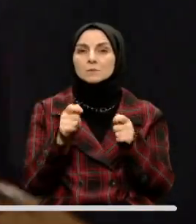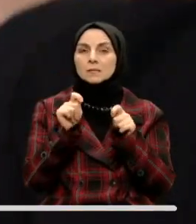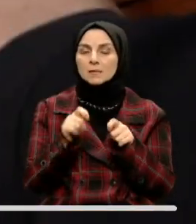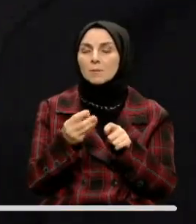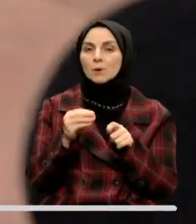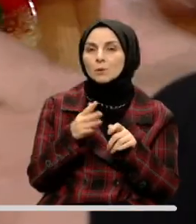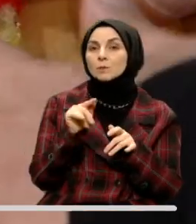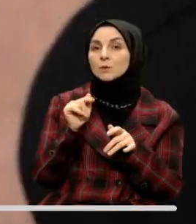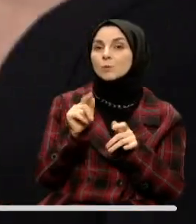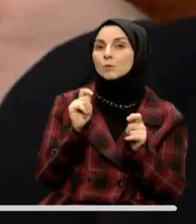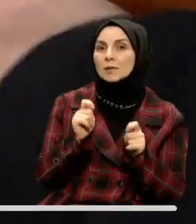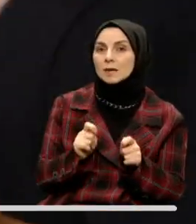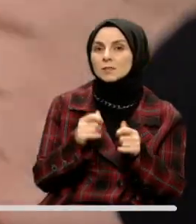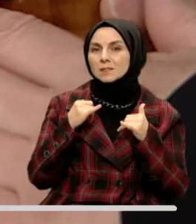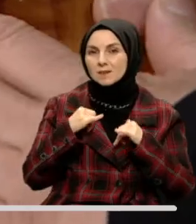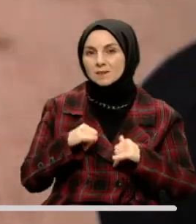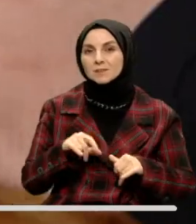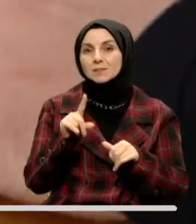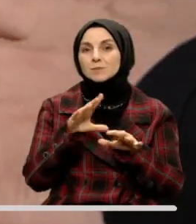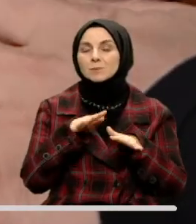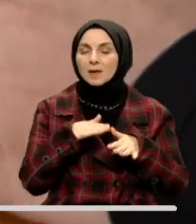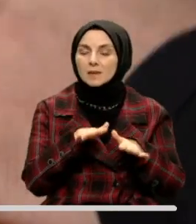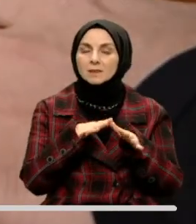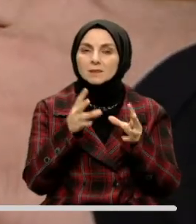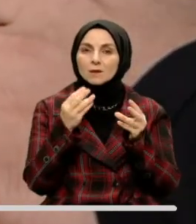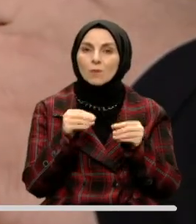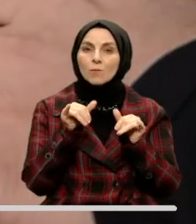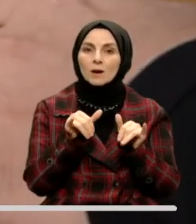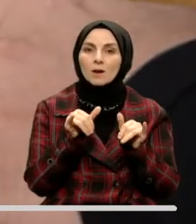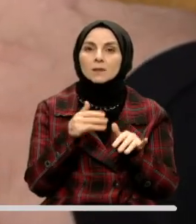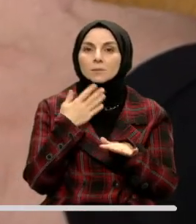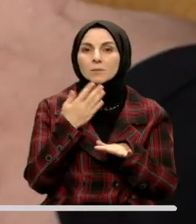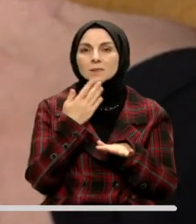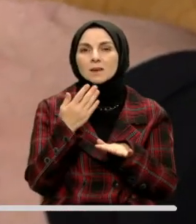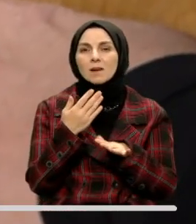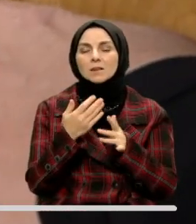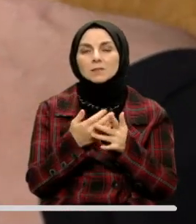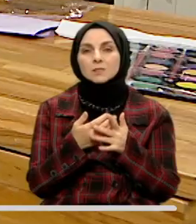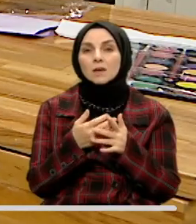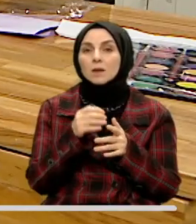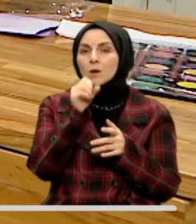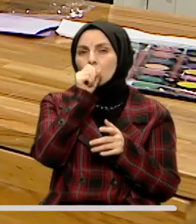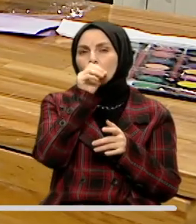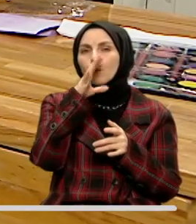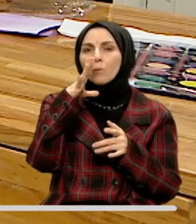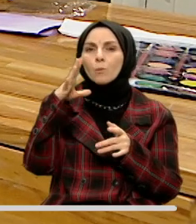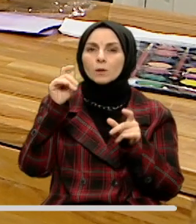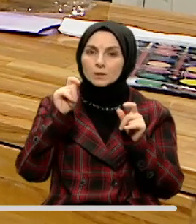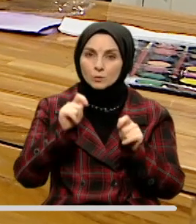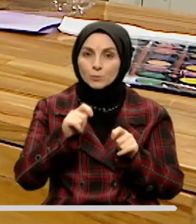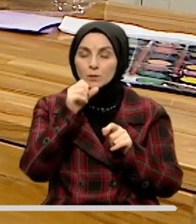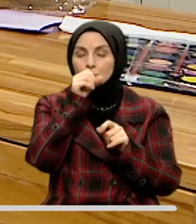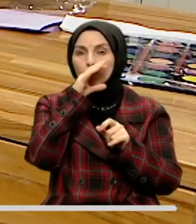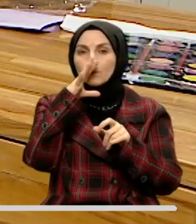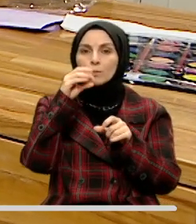bununla. Bu gerçekten rahatlatıcı bir etkinlik. Aynı şekilde mesela duyu balonları yapıyoruz. Balonların içerisine un koyuyoruz, şeker